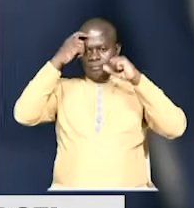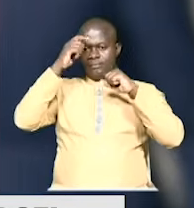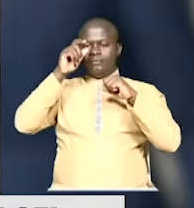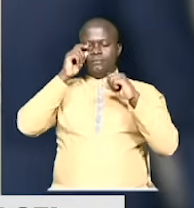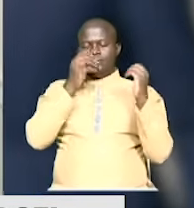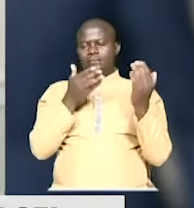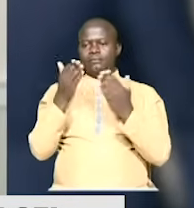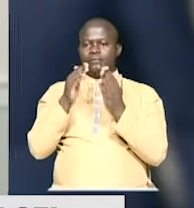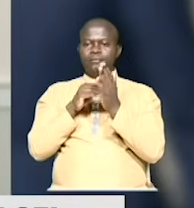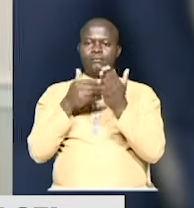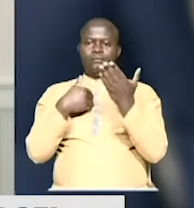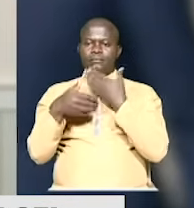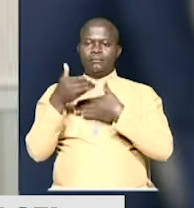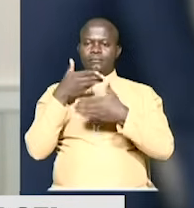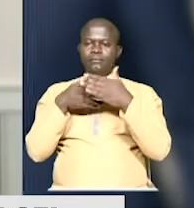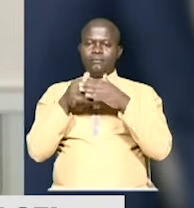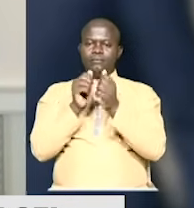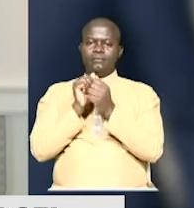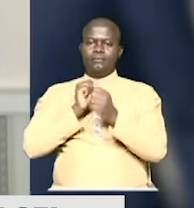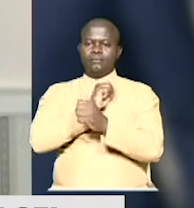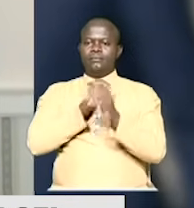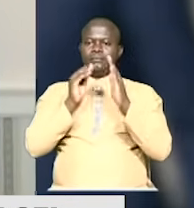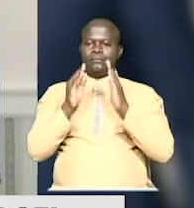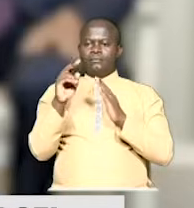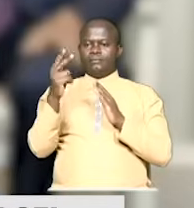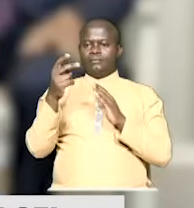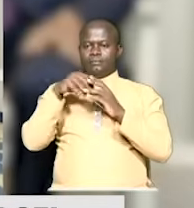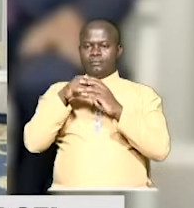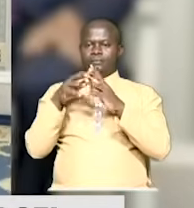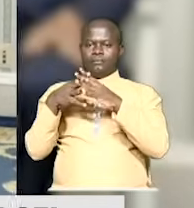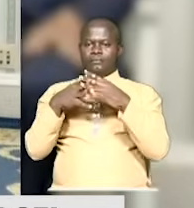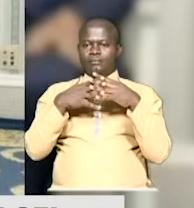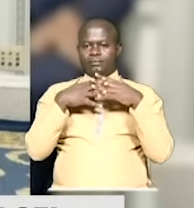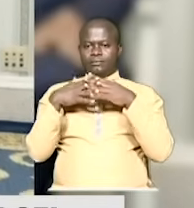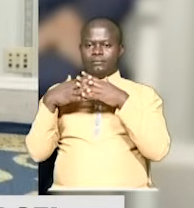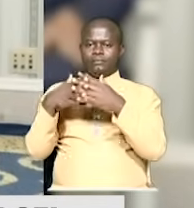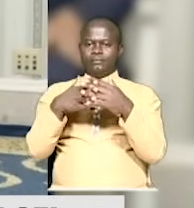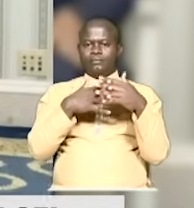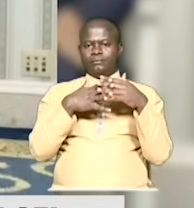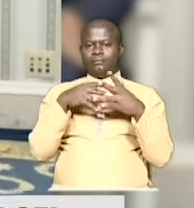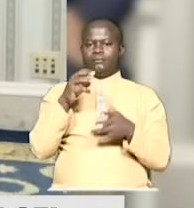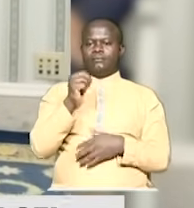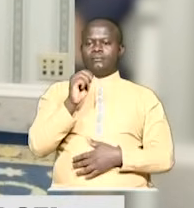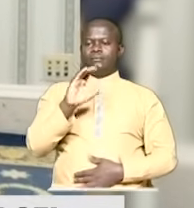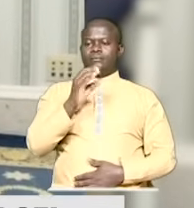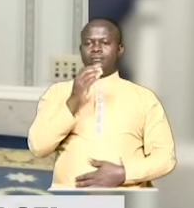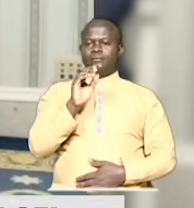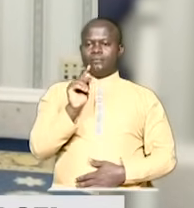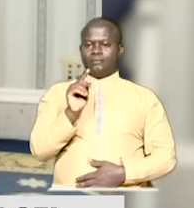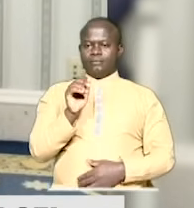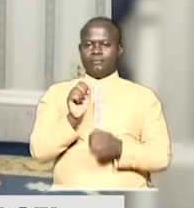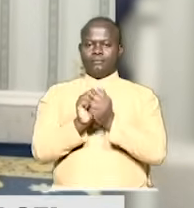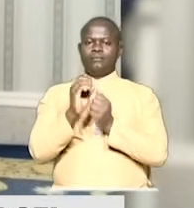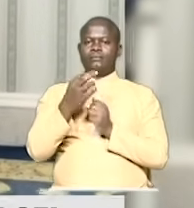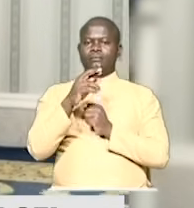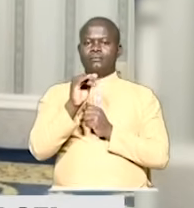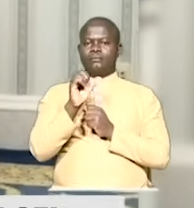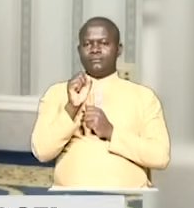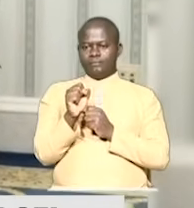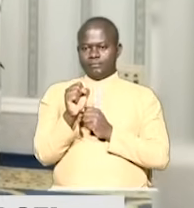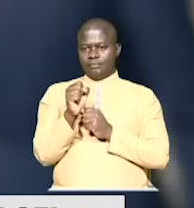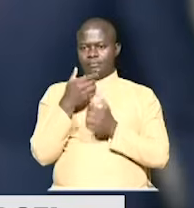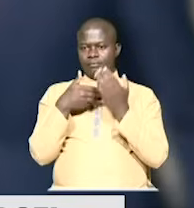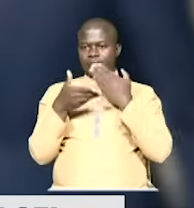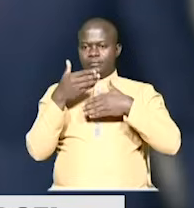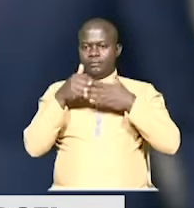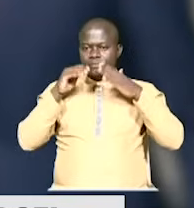yakiriye anagirana ibiganiro n'abasenateri babiri bo muri Leta Zunze Ubumwe za Amerika Mike Rounds na Chris Coons ni